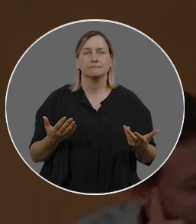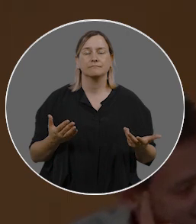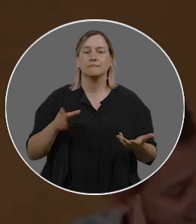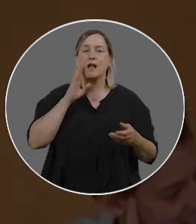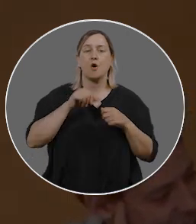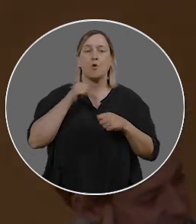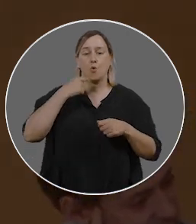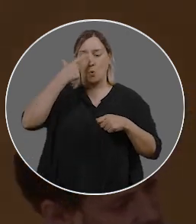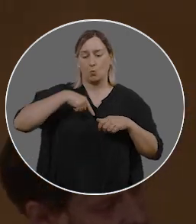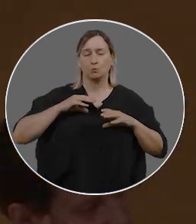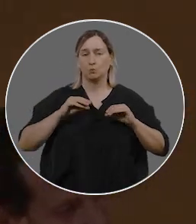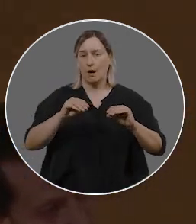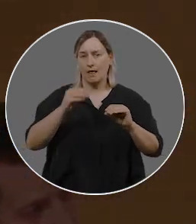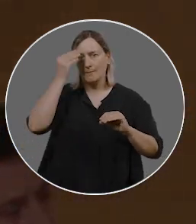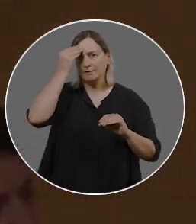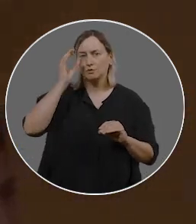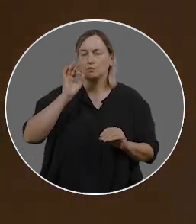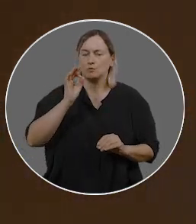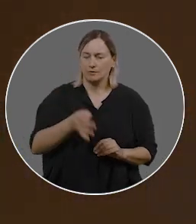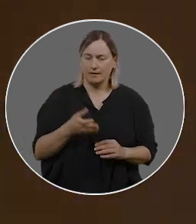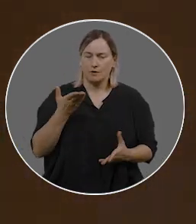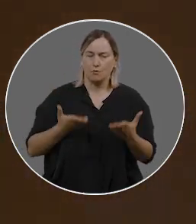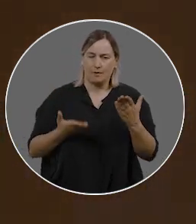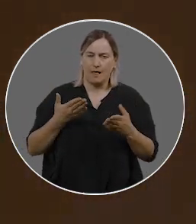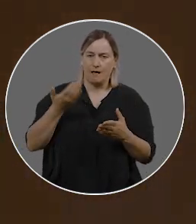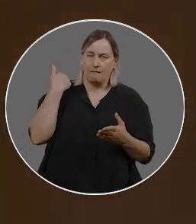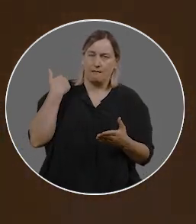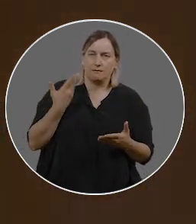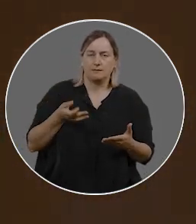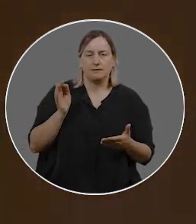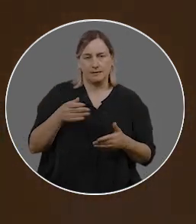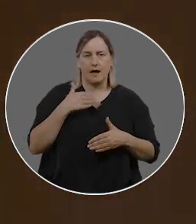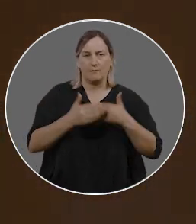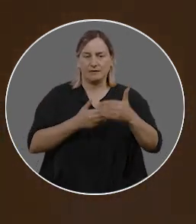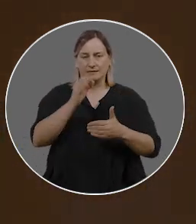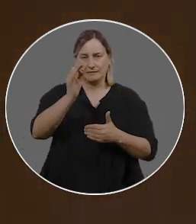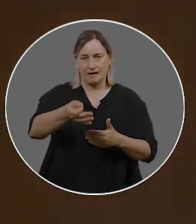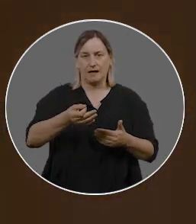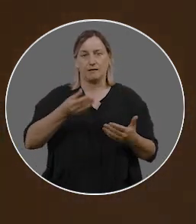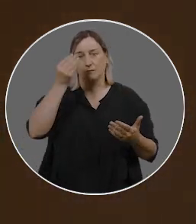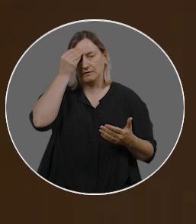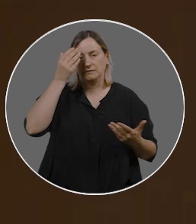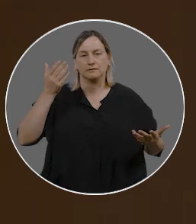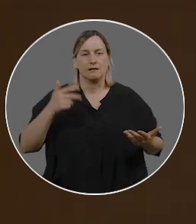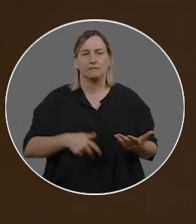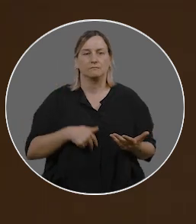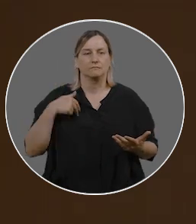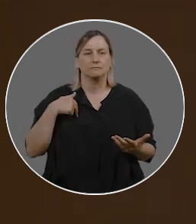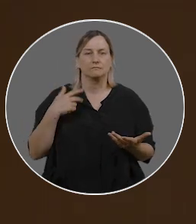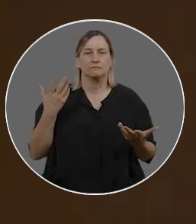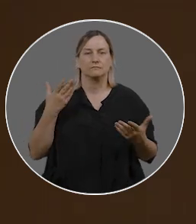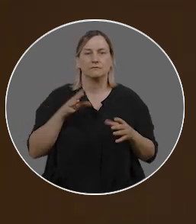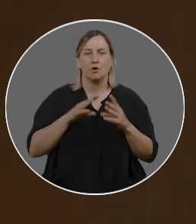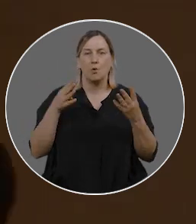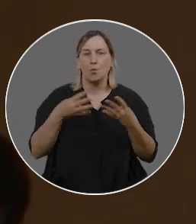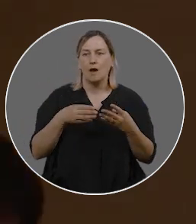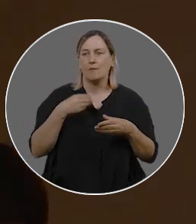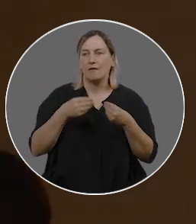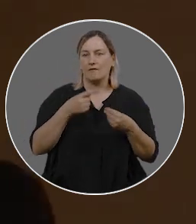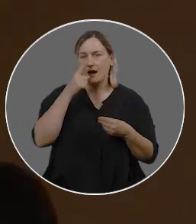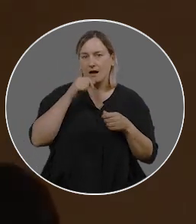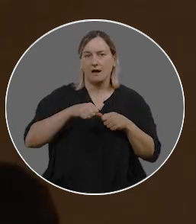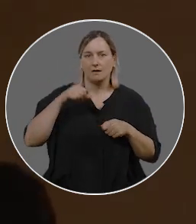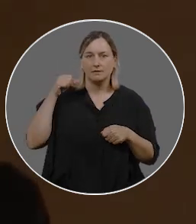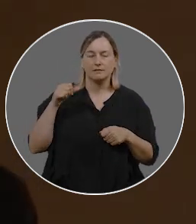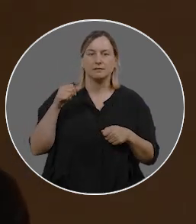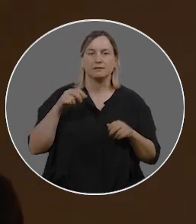com a usuària jo penso que sí, que hem avançat. La veritat és que, a veure, et poses a pensar no? en webs de fa uns quants anys